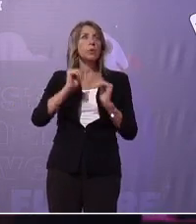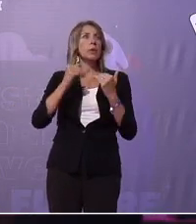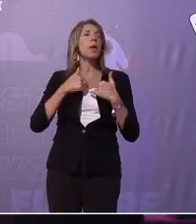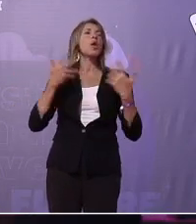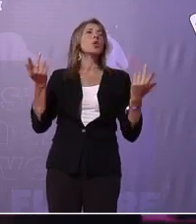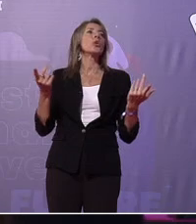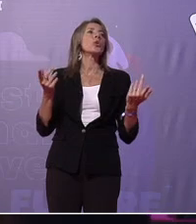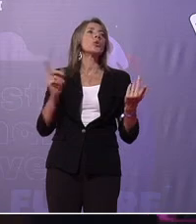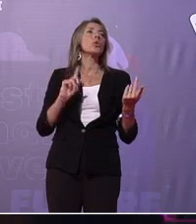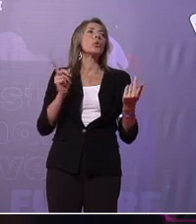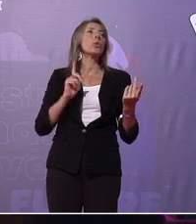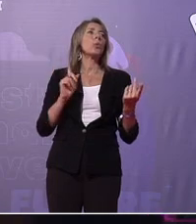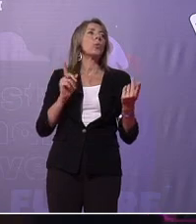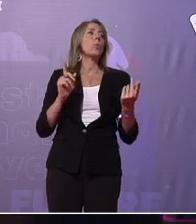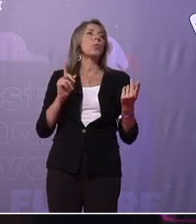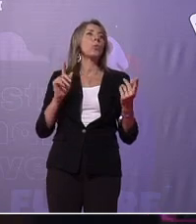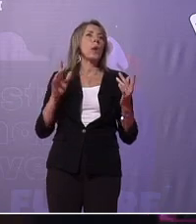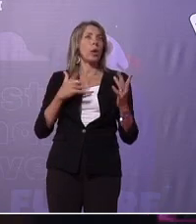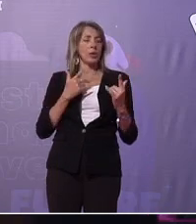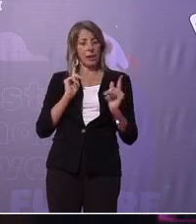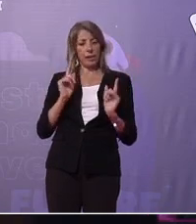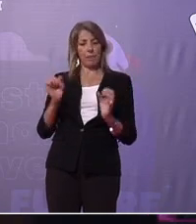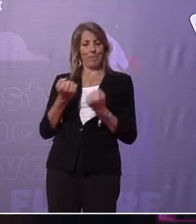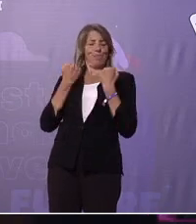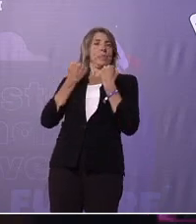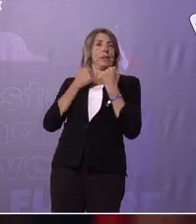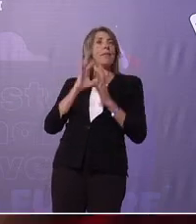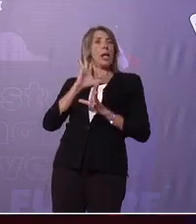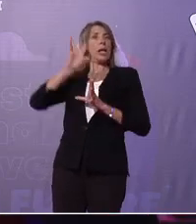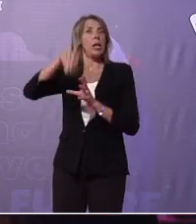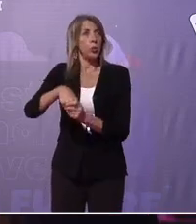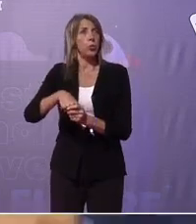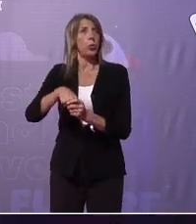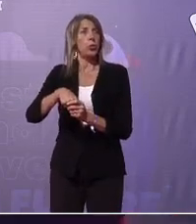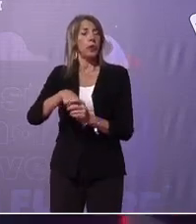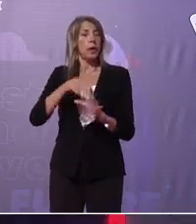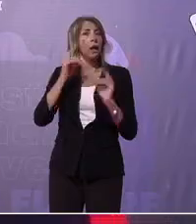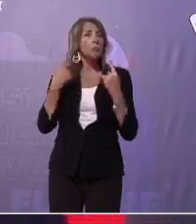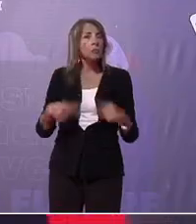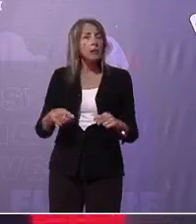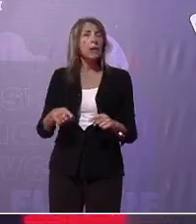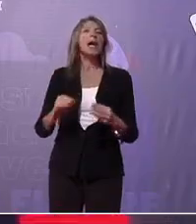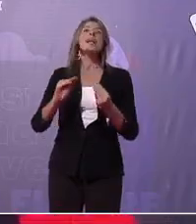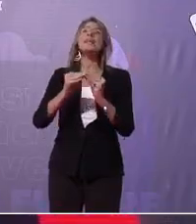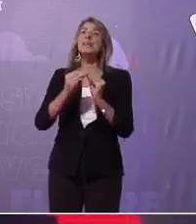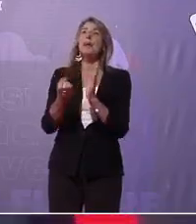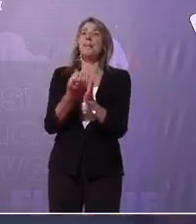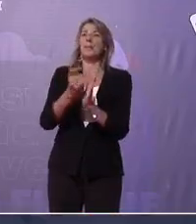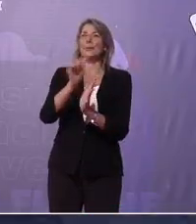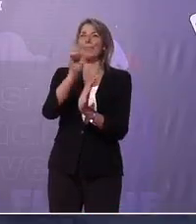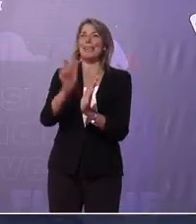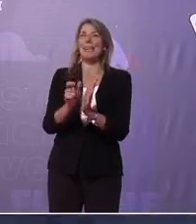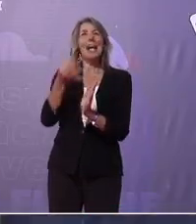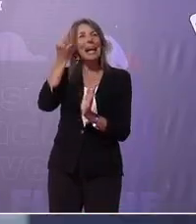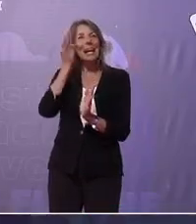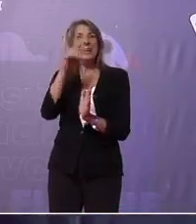qualcosa che ci deve respingere Ma che ci deve includere come ha usato lui riusciremo a mantenere il nostro sistema produttivo caratteristico